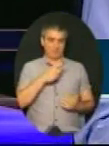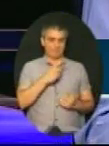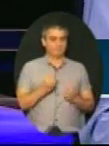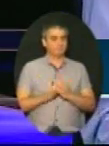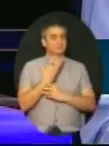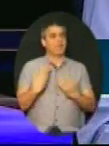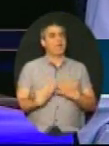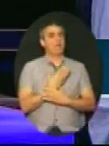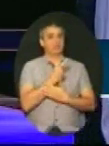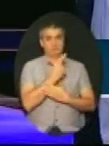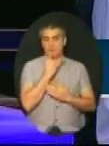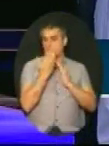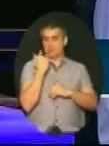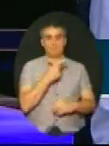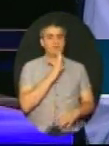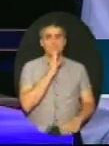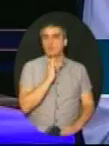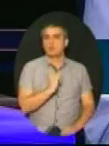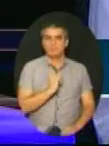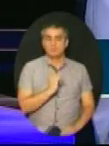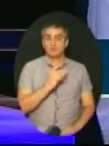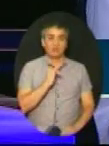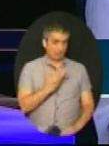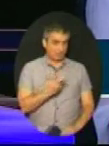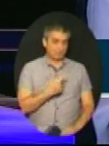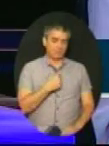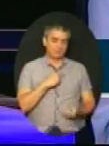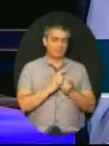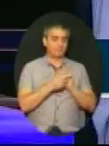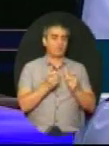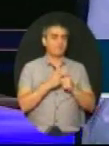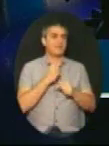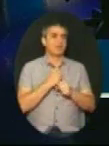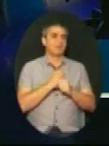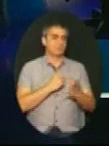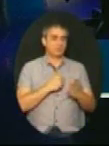כוחות חדשים שהזכרתו מפני זה עושה בעיה. מה כן? אני הייתי במקום מפלגת העבודה,